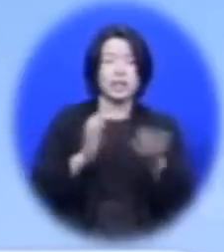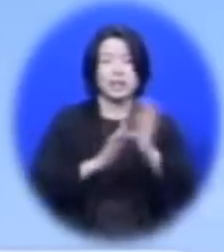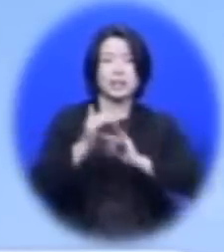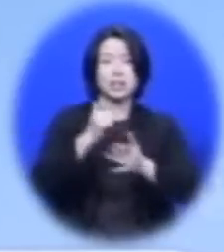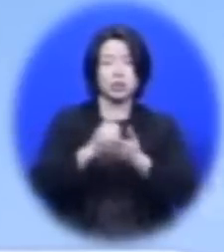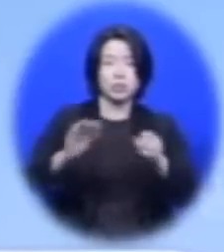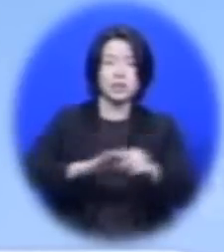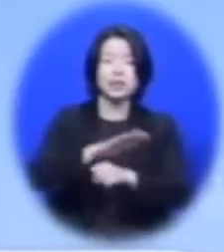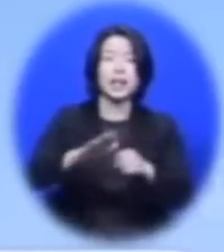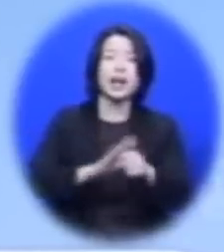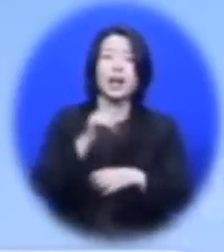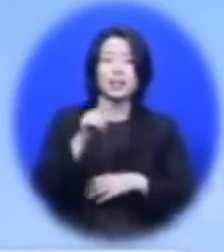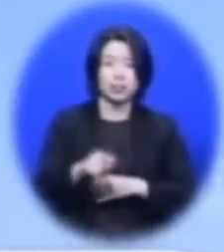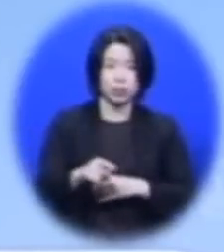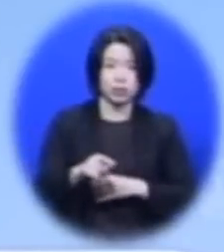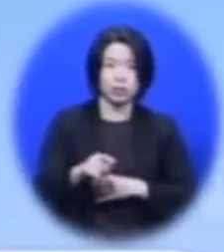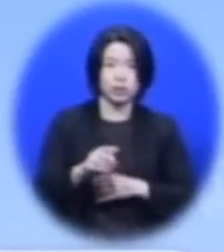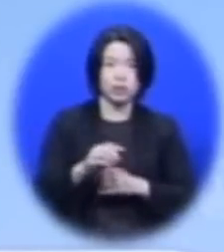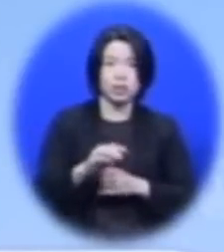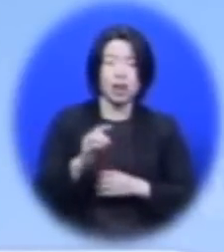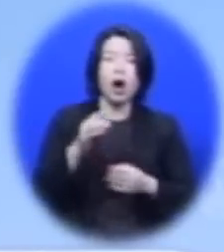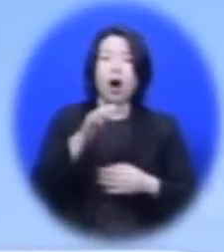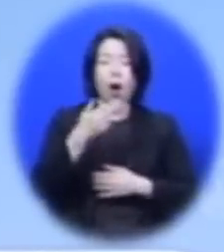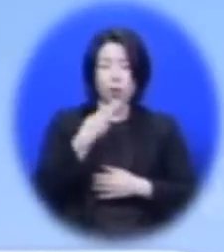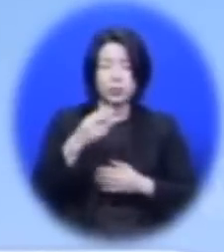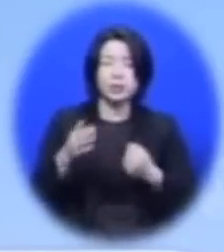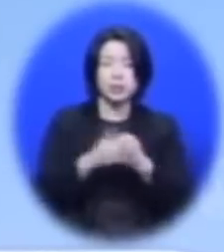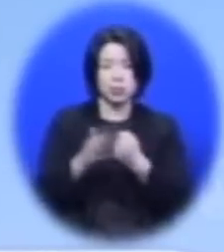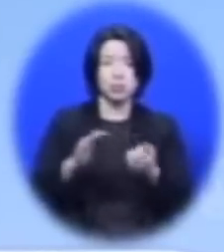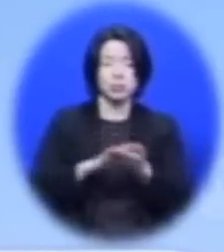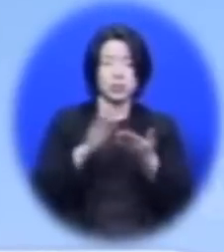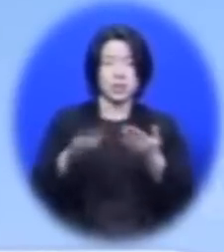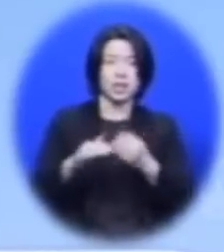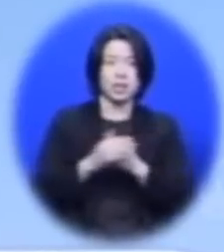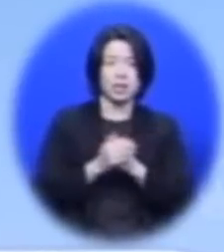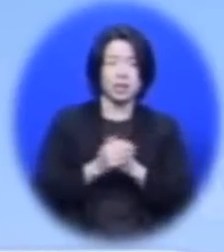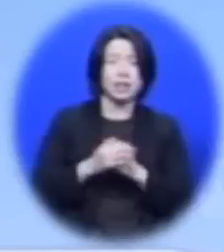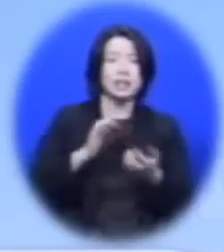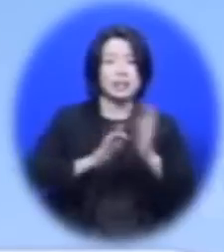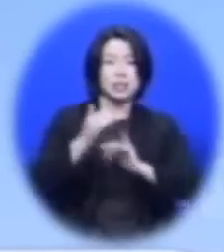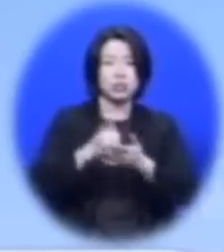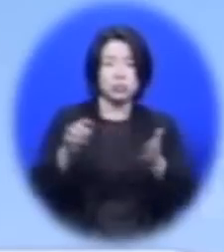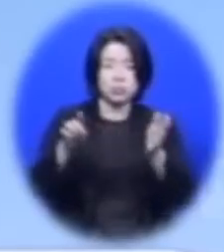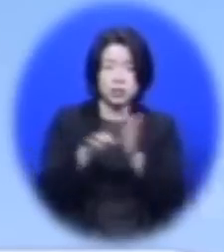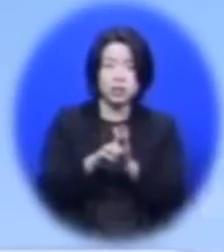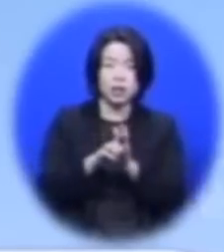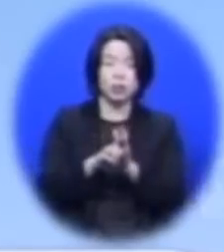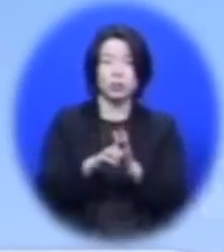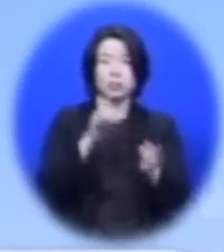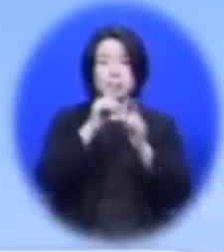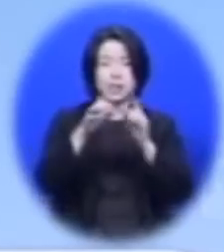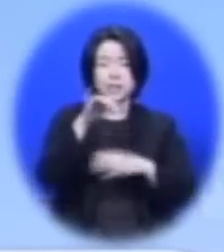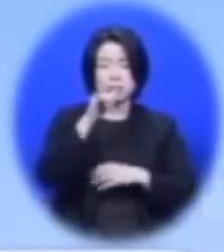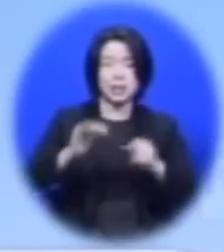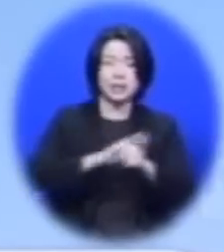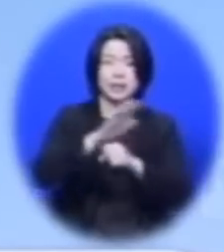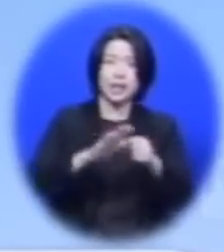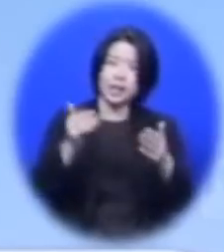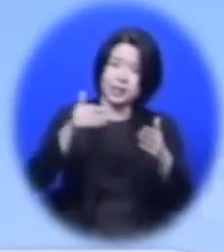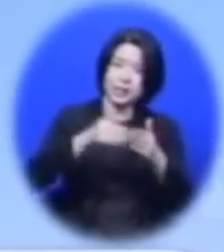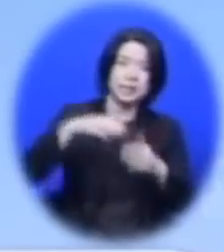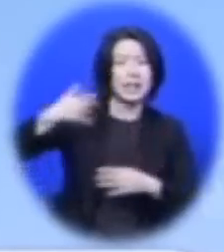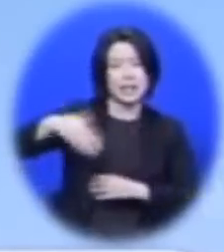예수님을 사랑하는 것이 없기 때문입니다. 예수님을 믿는다고 하지만 아직 사랑하기까지는 안 되었기